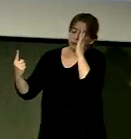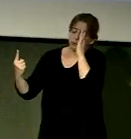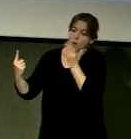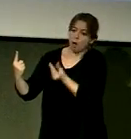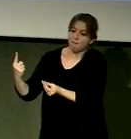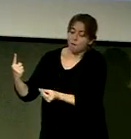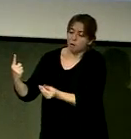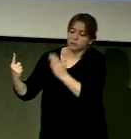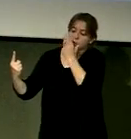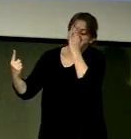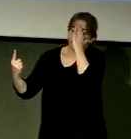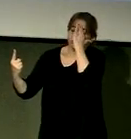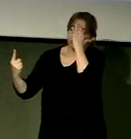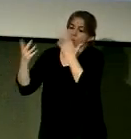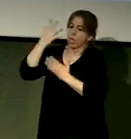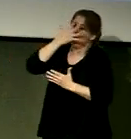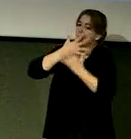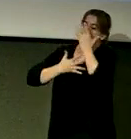déstabilisé. Donc c'est pour ça qu'on a